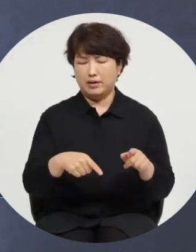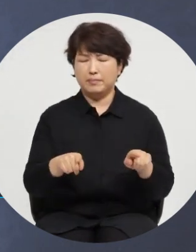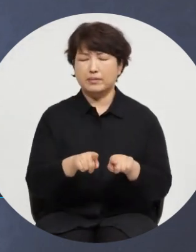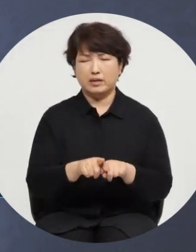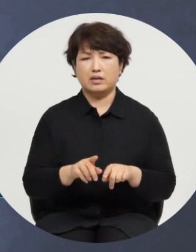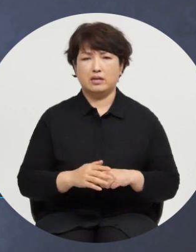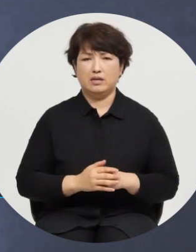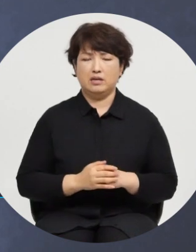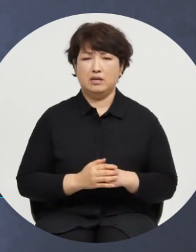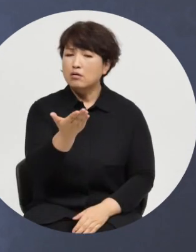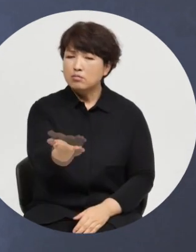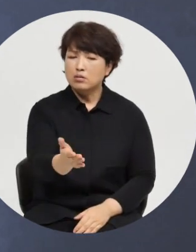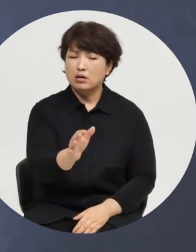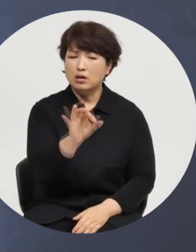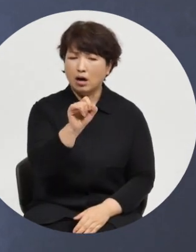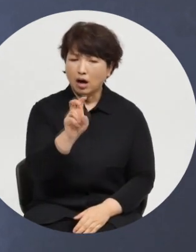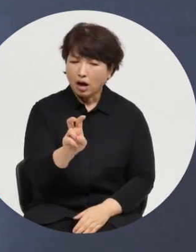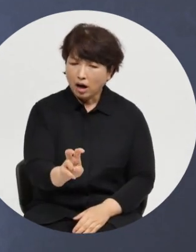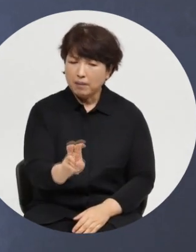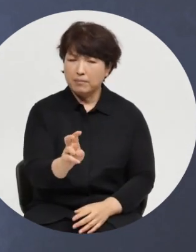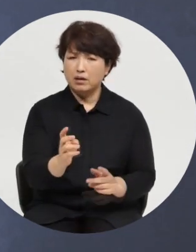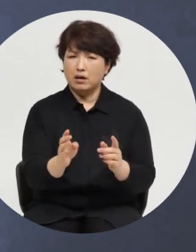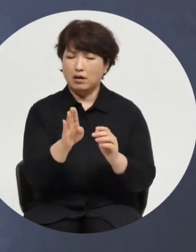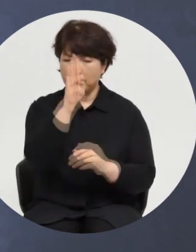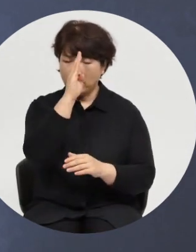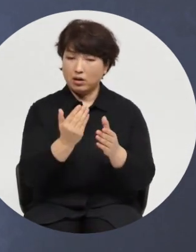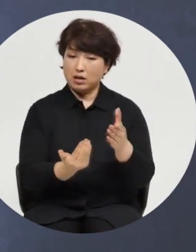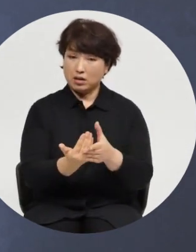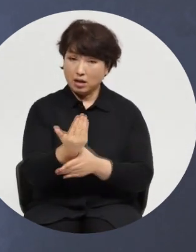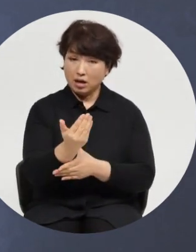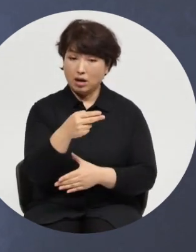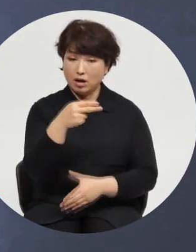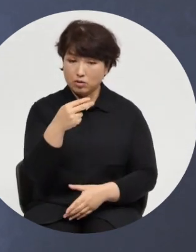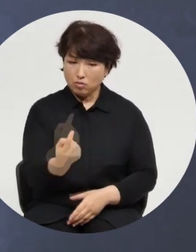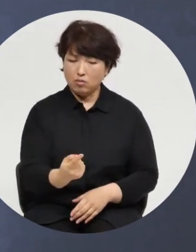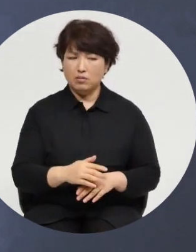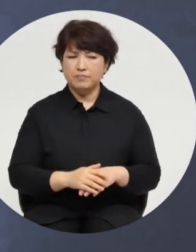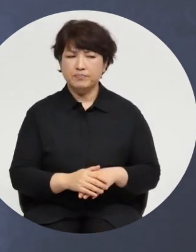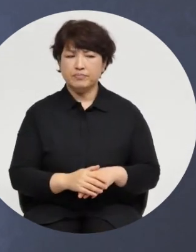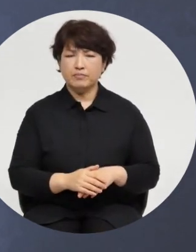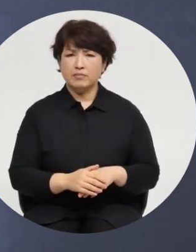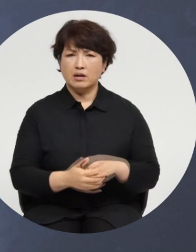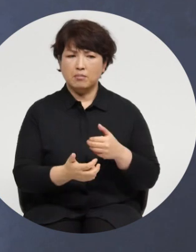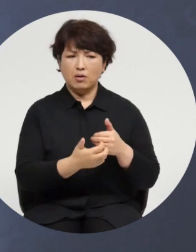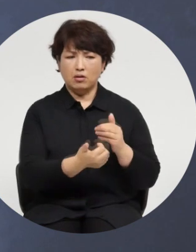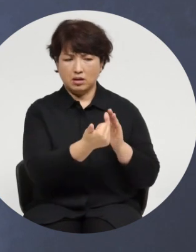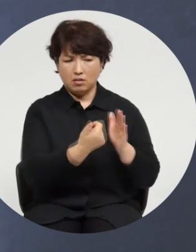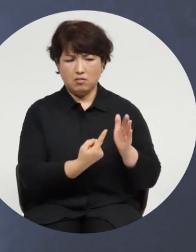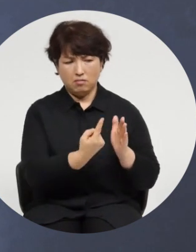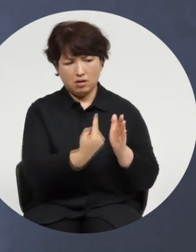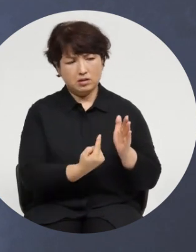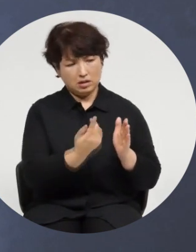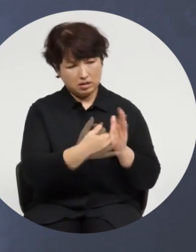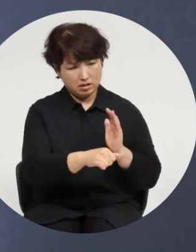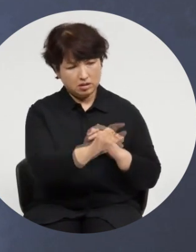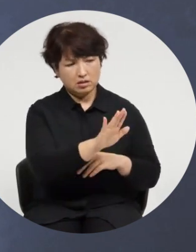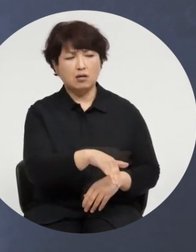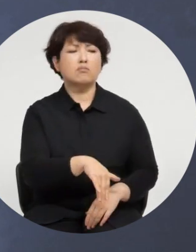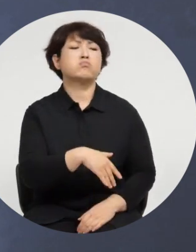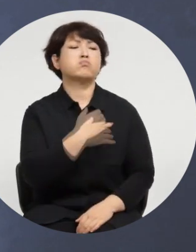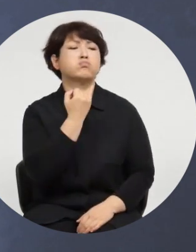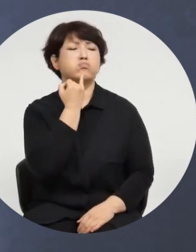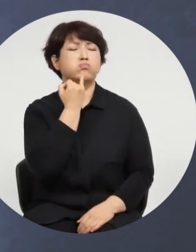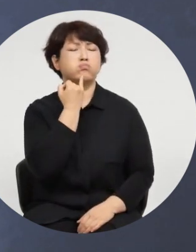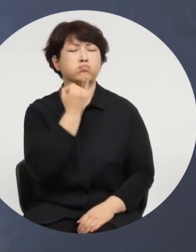정신 질환으로 가게 된다 그래서 저희가 선량 암이 걸렸다 자기가 걸렸다 하더라도 아이들 병원에 봐 가지고 뭐